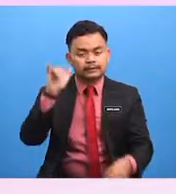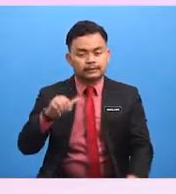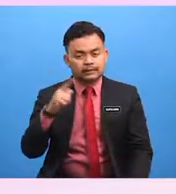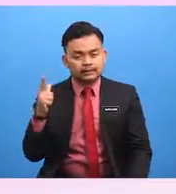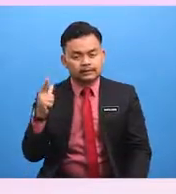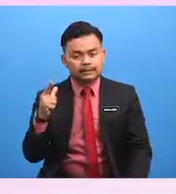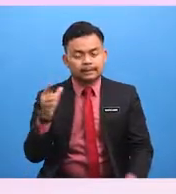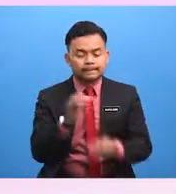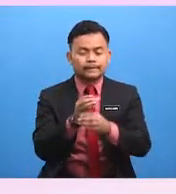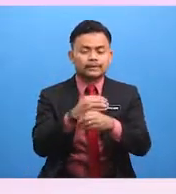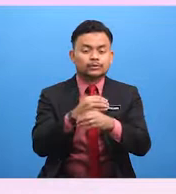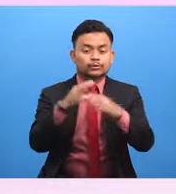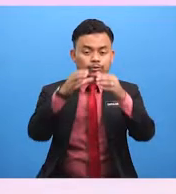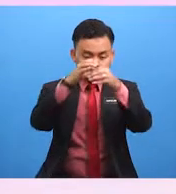kon?